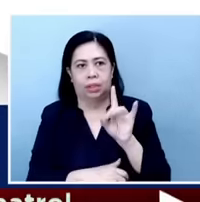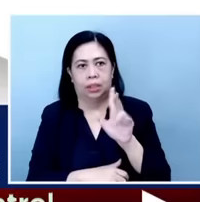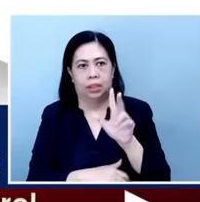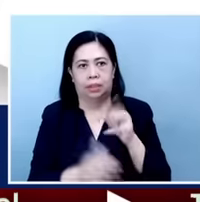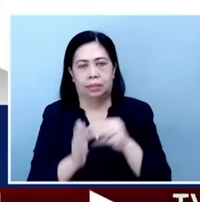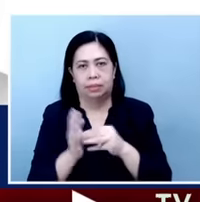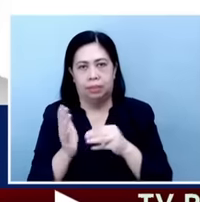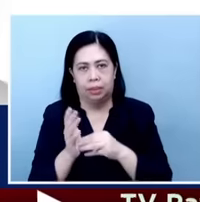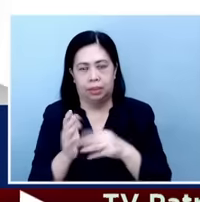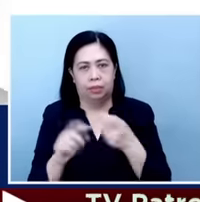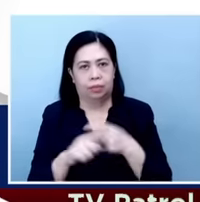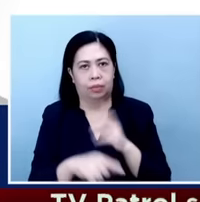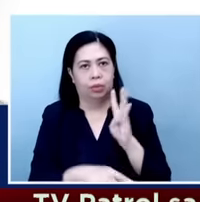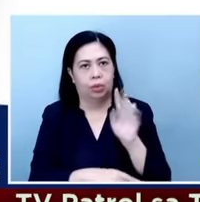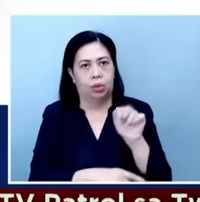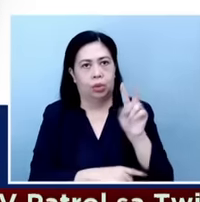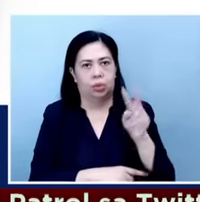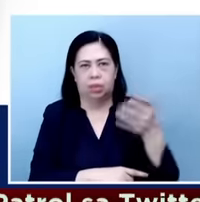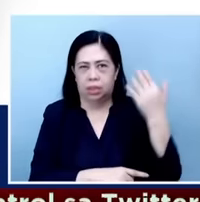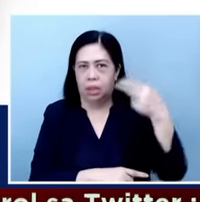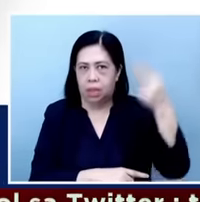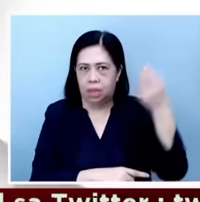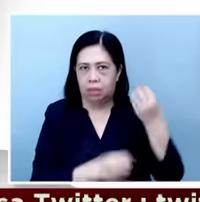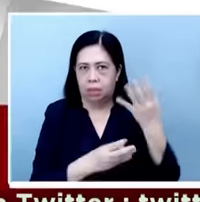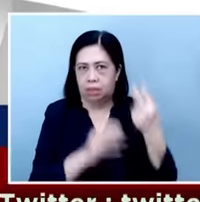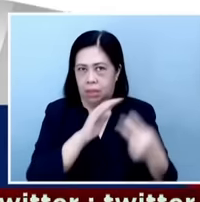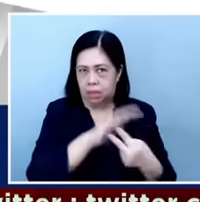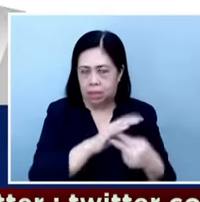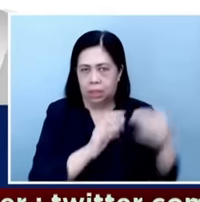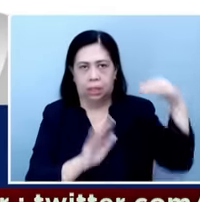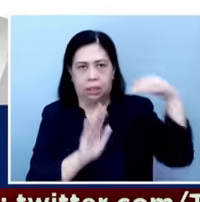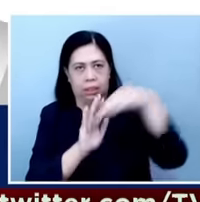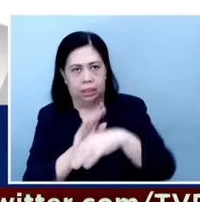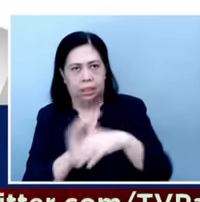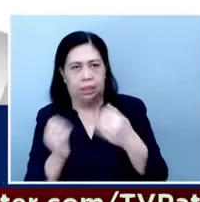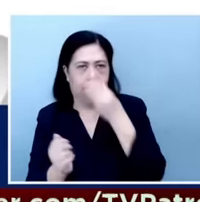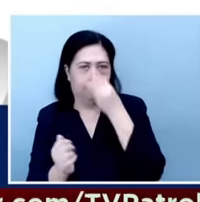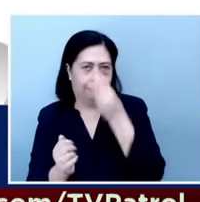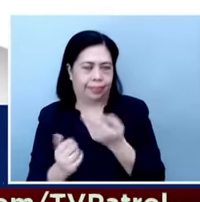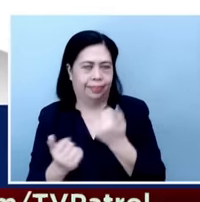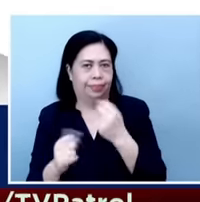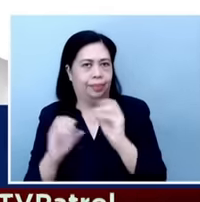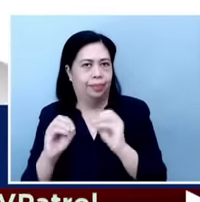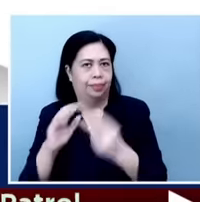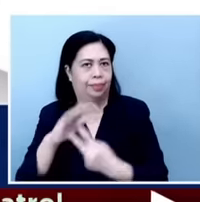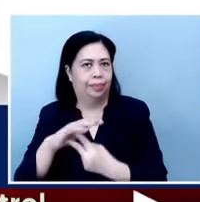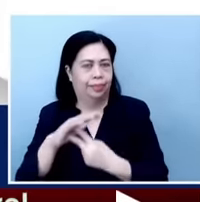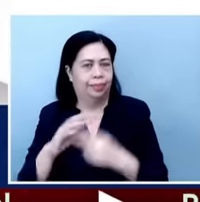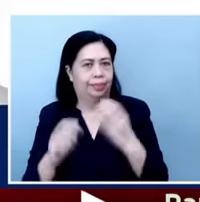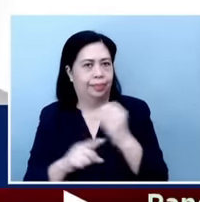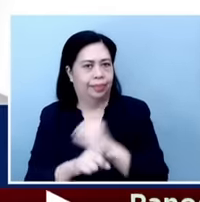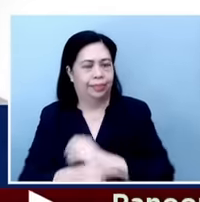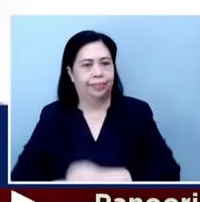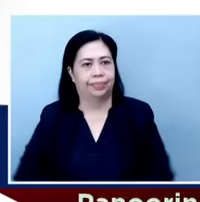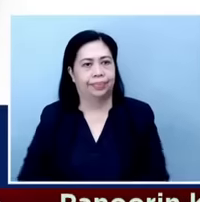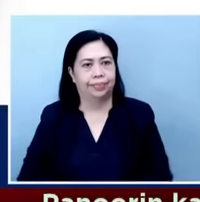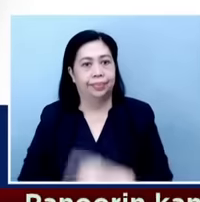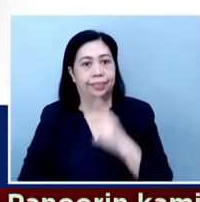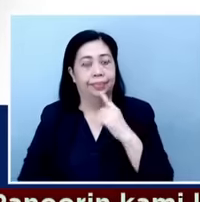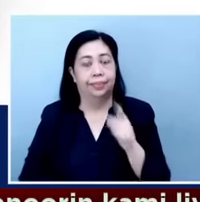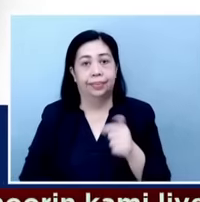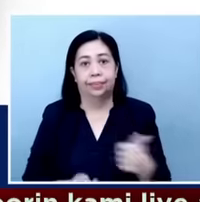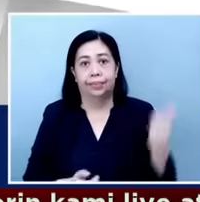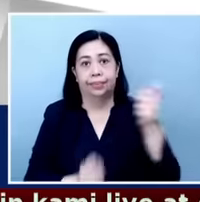milyon mula 4.2% o 2.09 milyon na walang trabaho noong Oktubre. Sabi ng isang